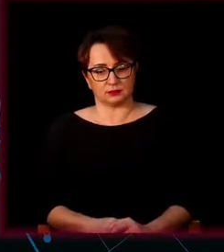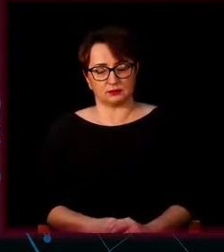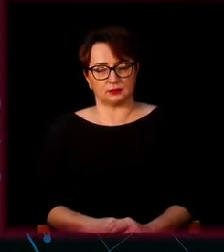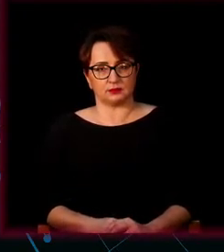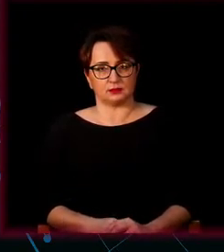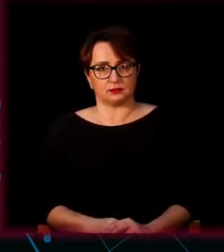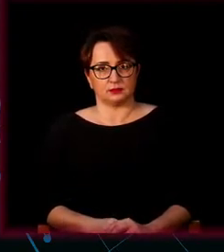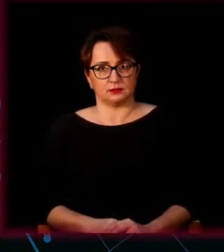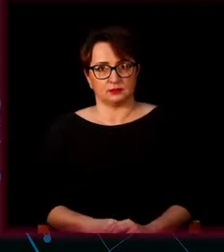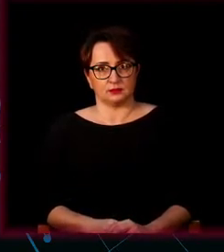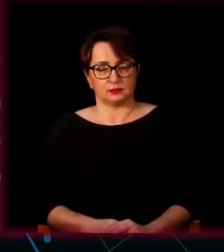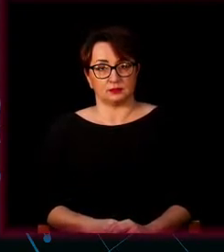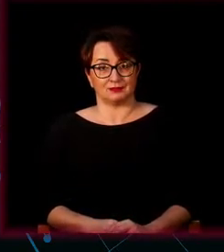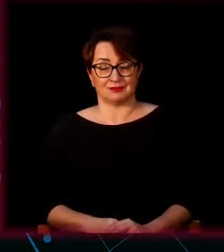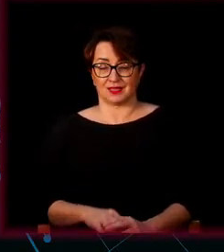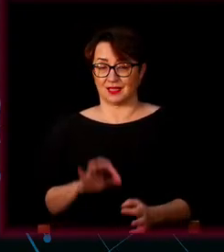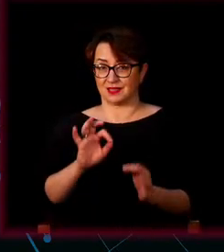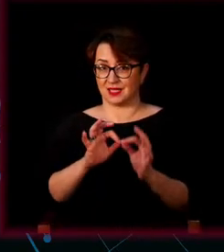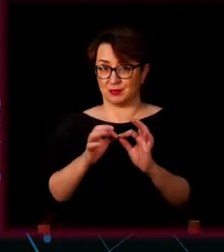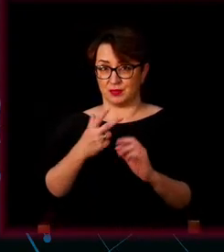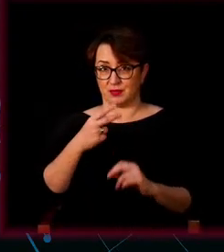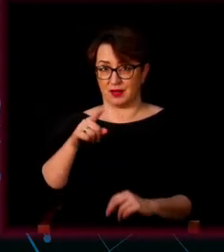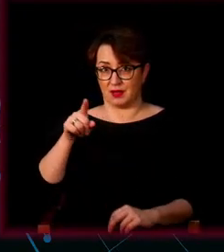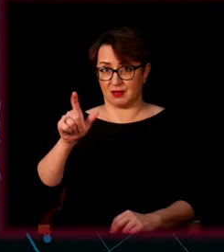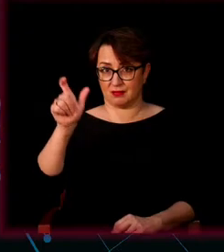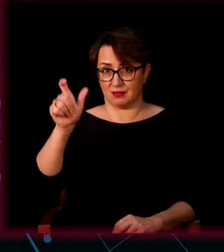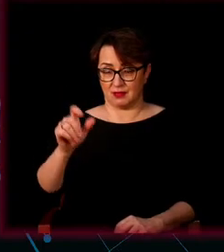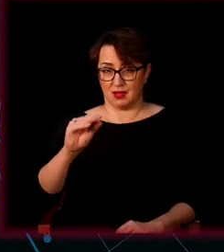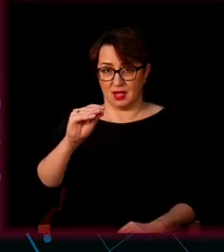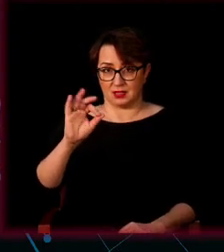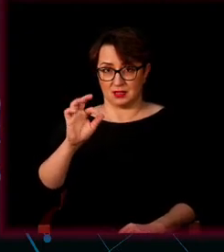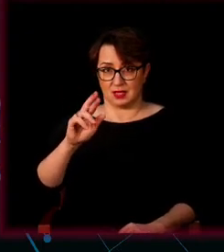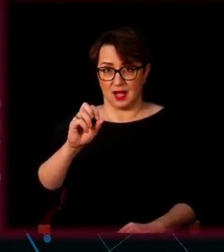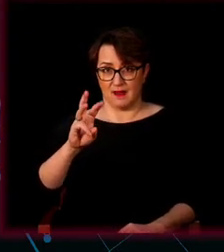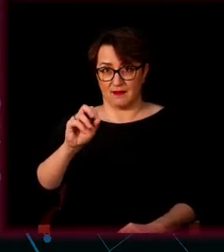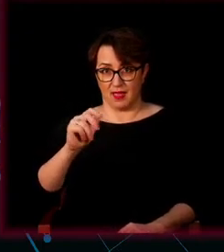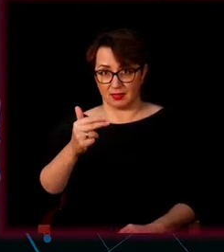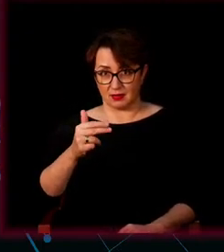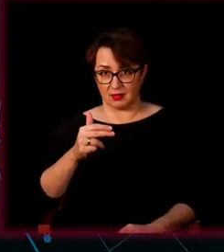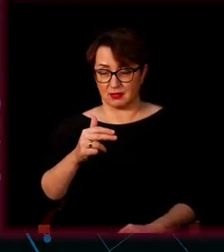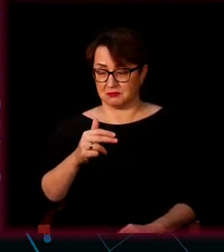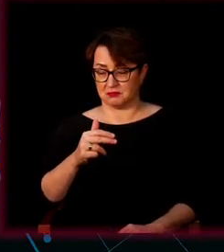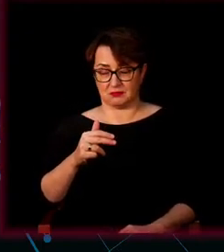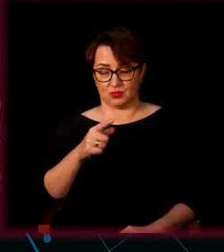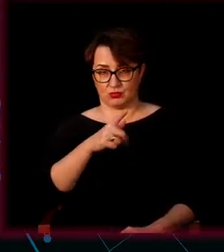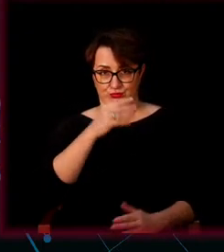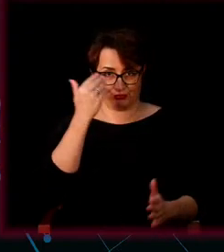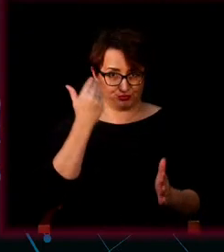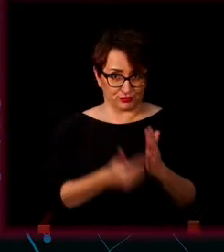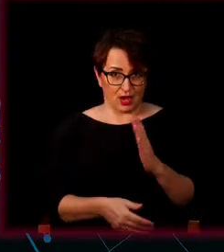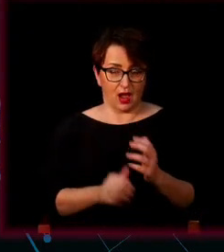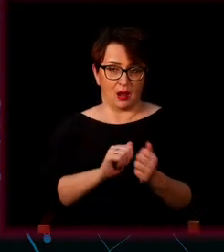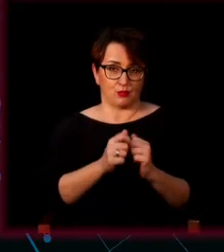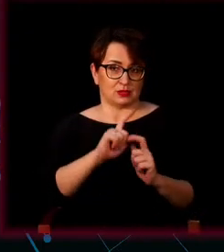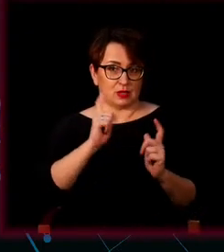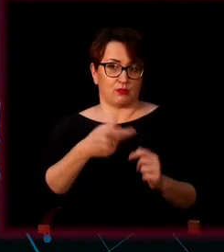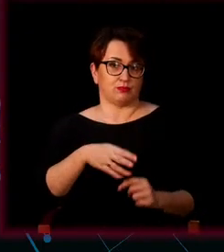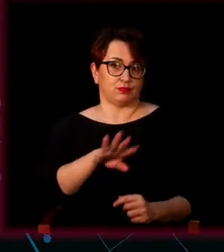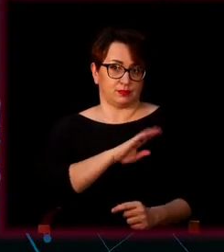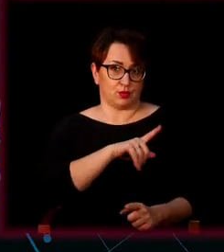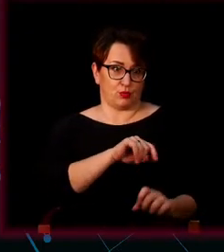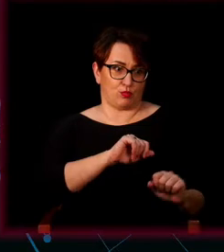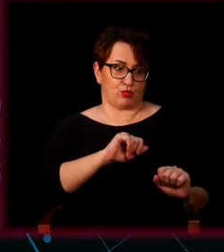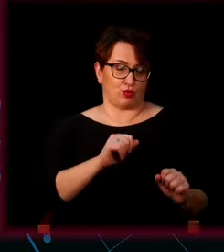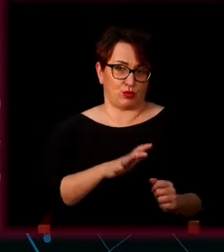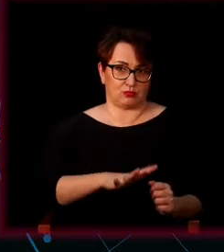i w zasadzie, gdyby nie ten Straven, w zasadzie nie tyle poniósłby porażkę, czy więc zginąłby w tych